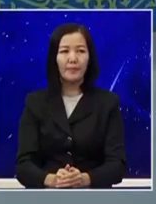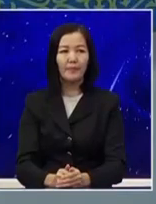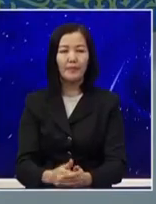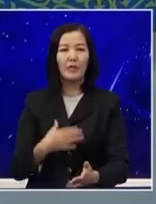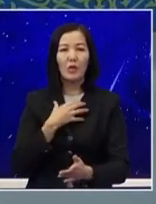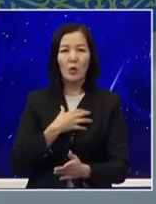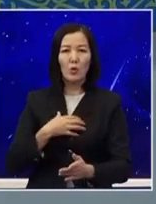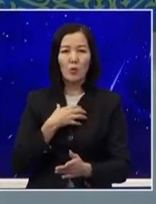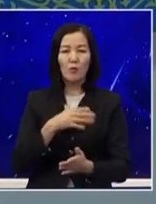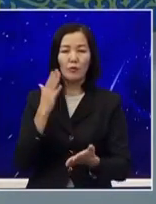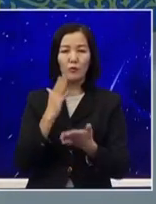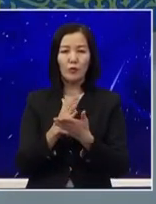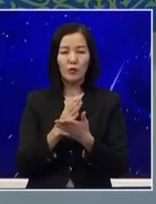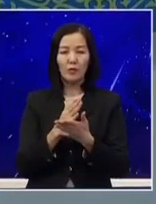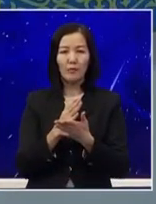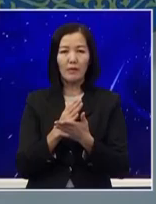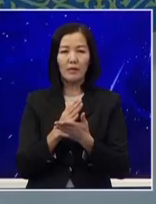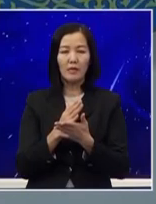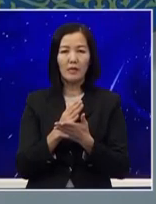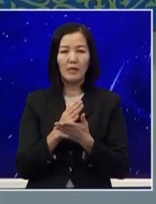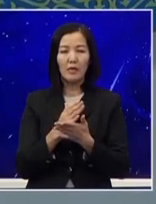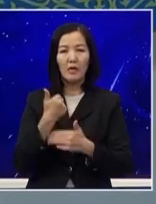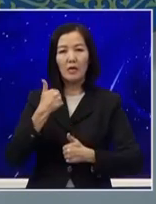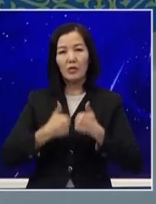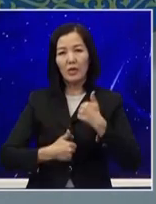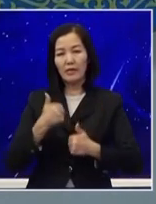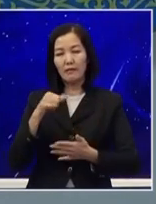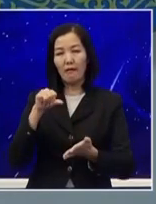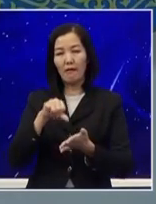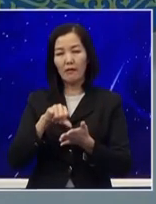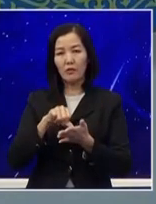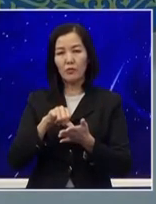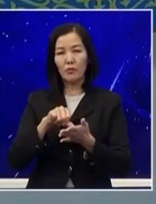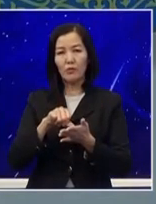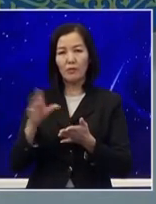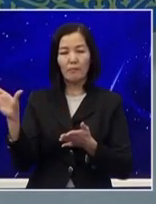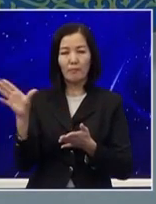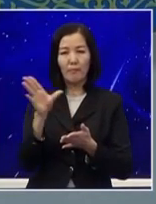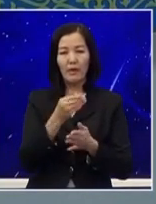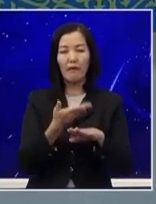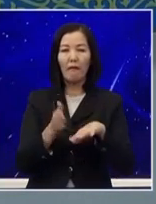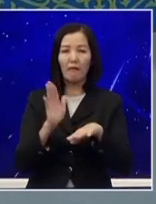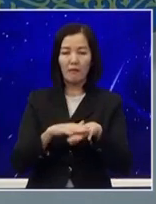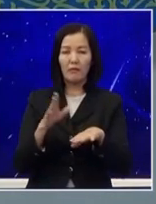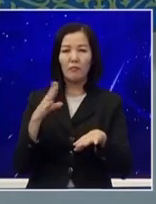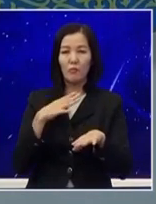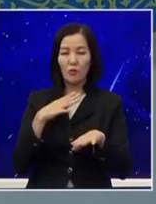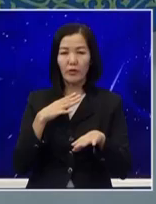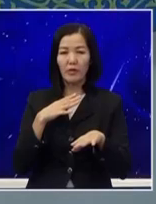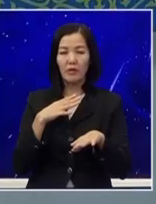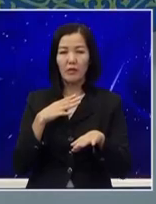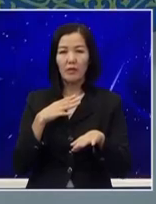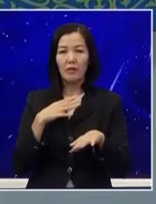Қобалжу үстіндемін. Бұл жарысқа қатысу жалпы барынша қиындық тудырды.